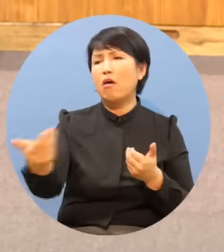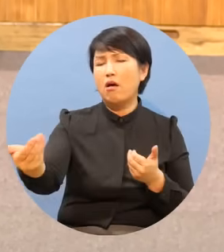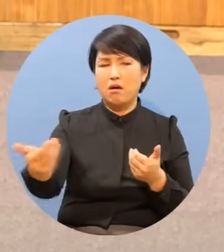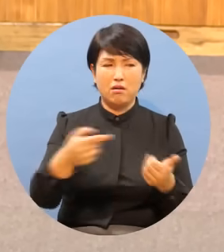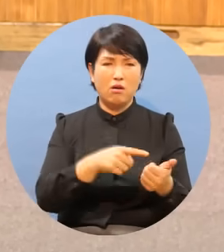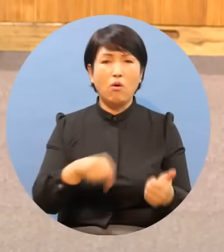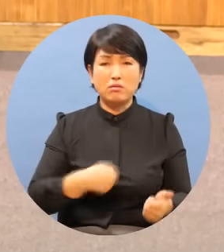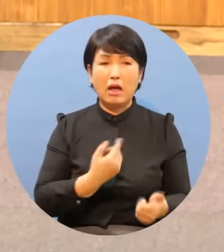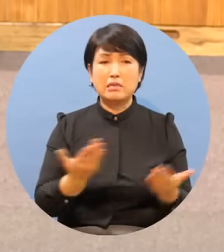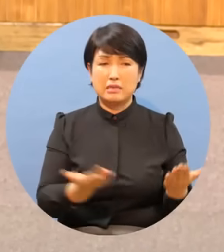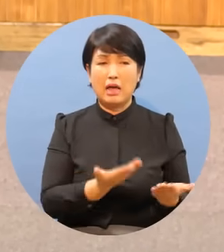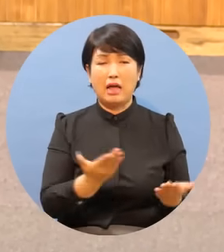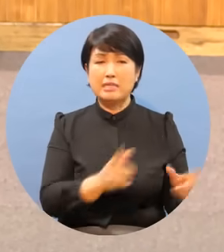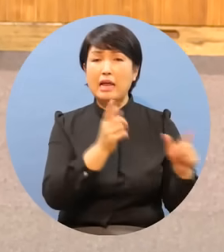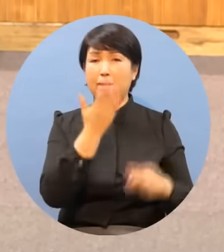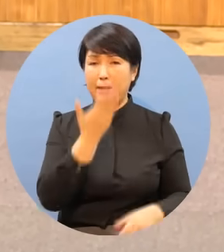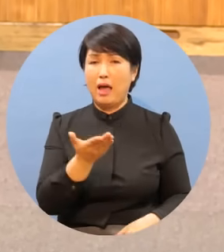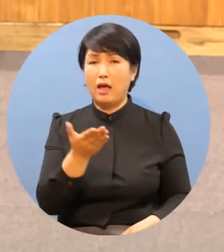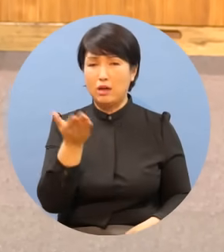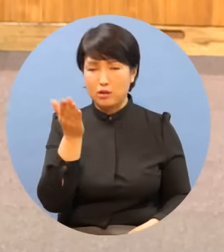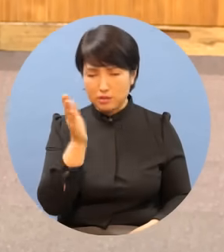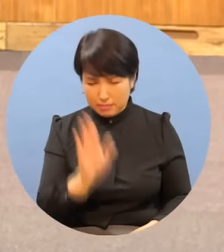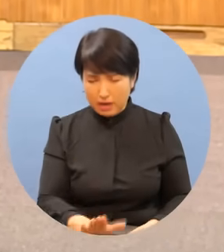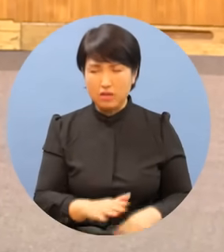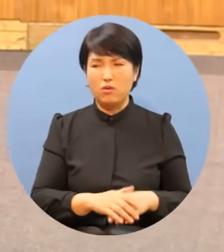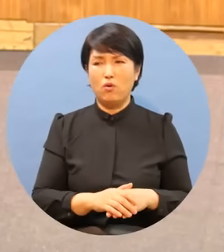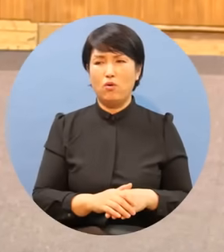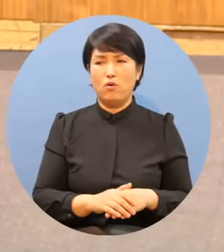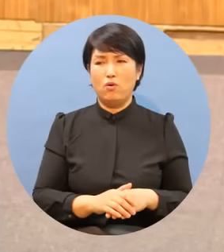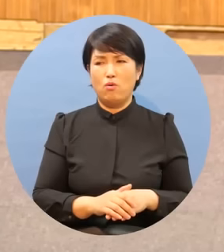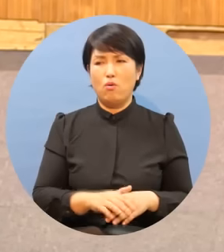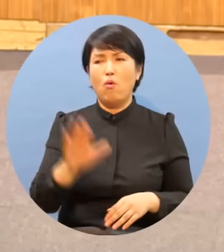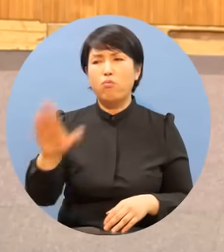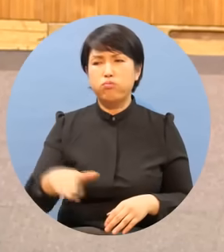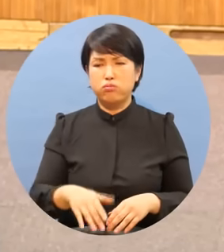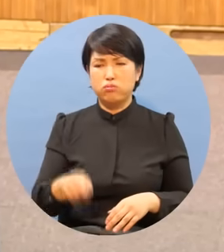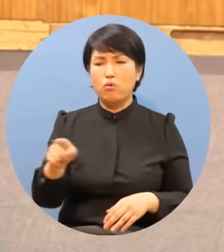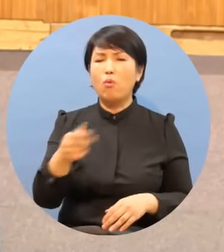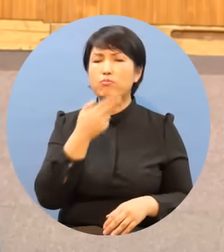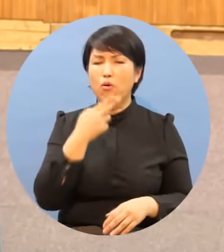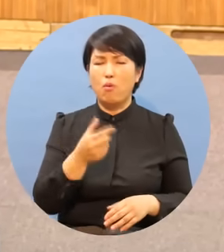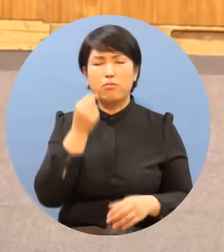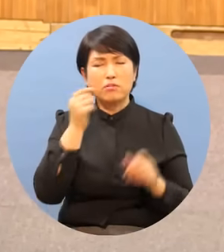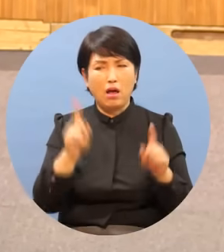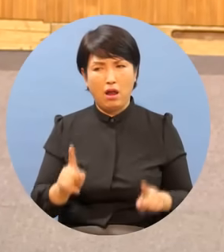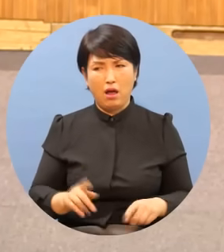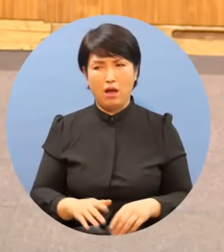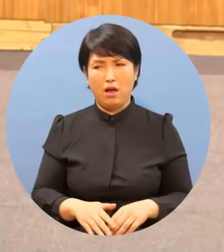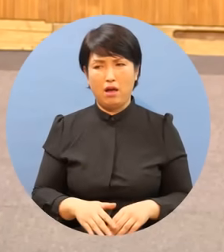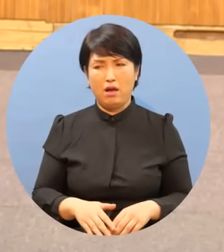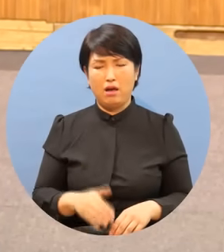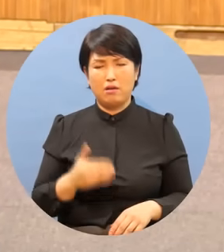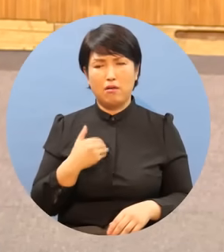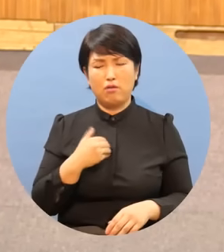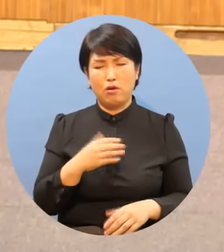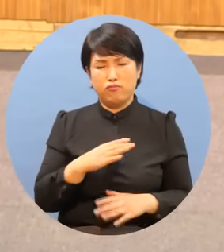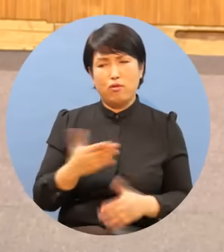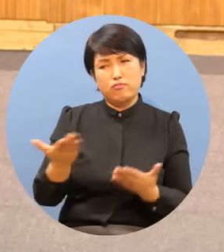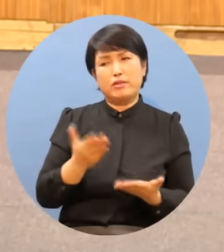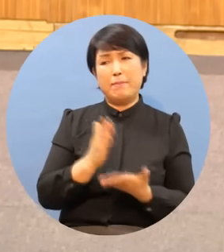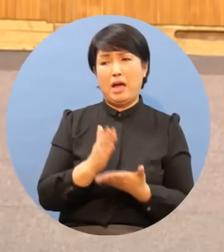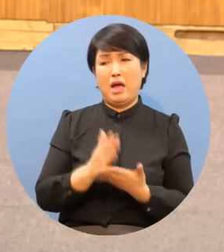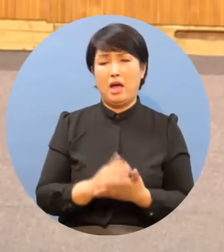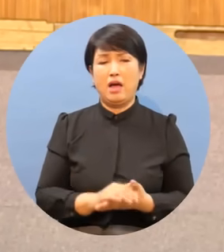당신 없으면 어떻게 살아. 여보 그거 그래 너무 협박하지 마라. 나는 그저 죽어나 사나 당신